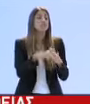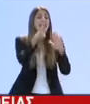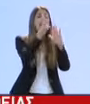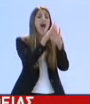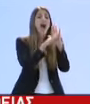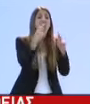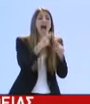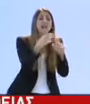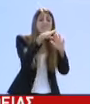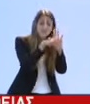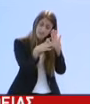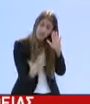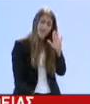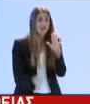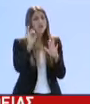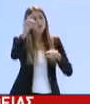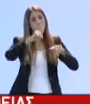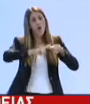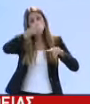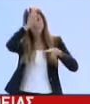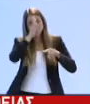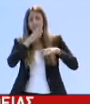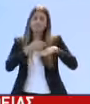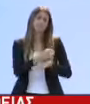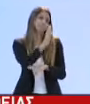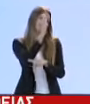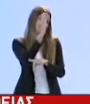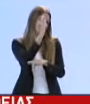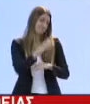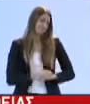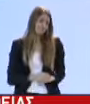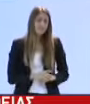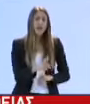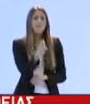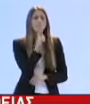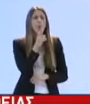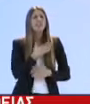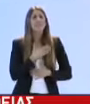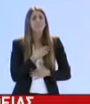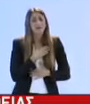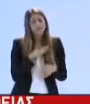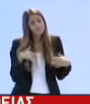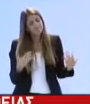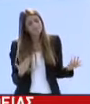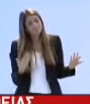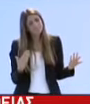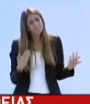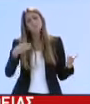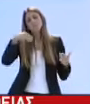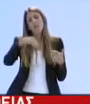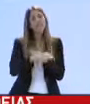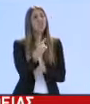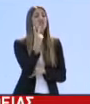που θα οδηγήσει την Ελλάδα στην έξοδο από την κρίση και στην ευημερία. Η πολιτική μας υπηρετεί